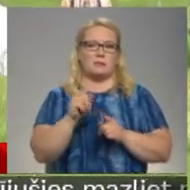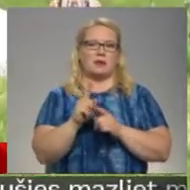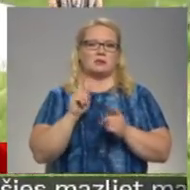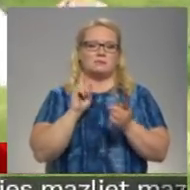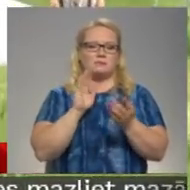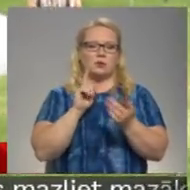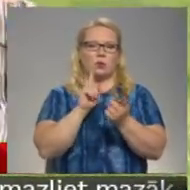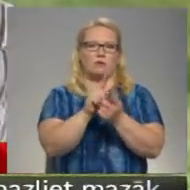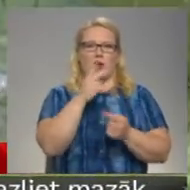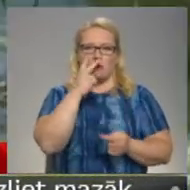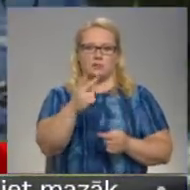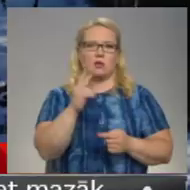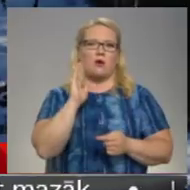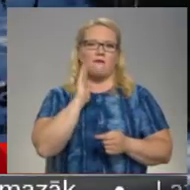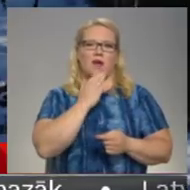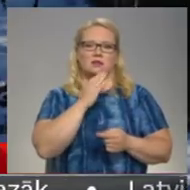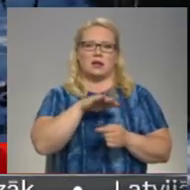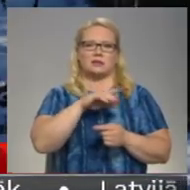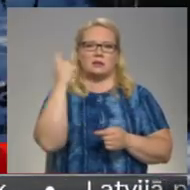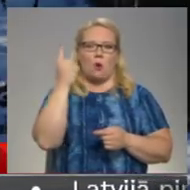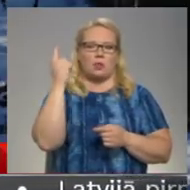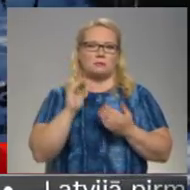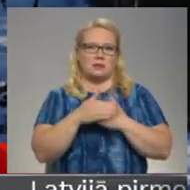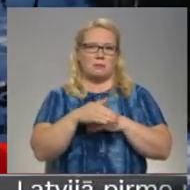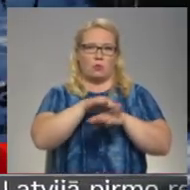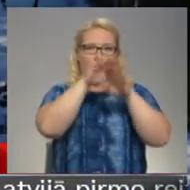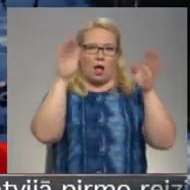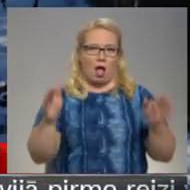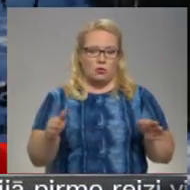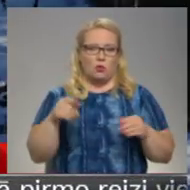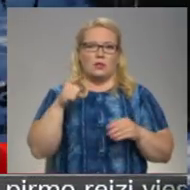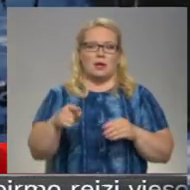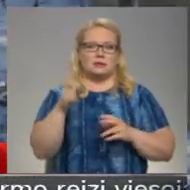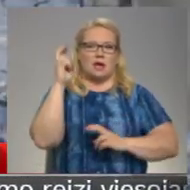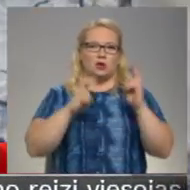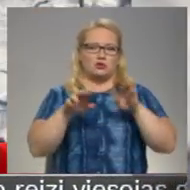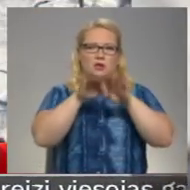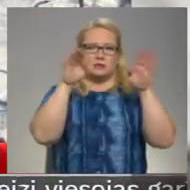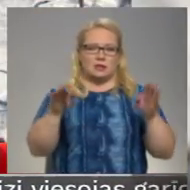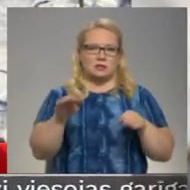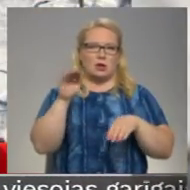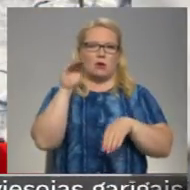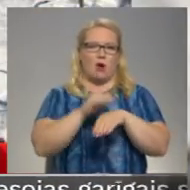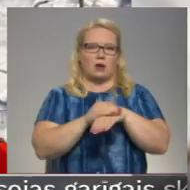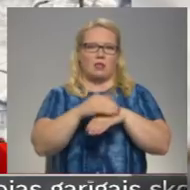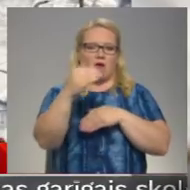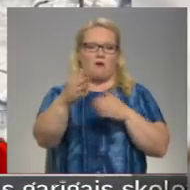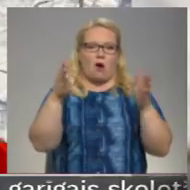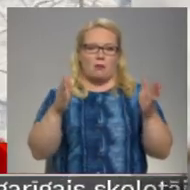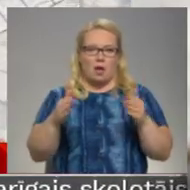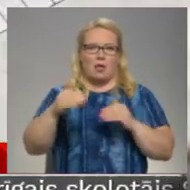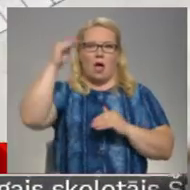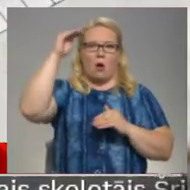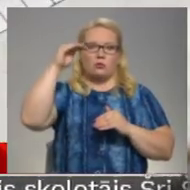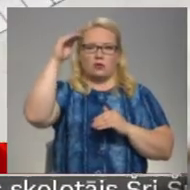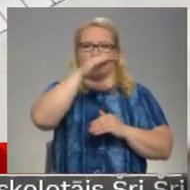tuvāk apskatīt no vasaras saules paslēpto kalnu. Martā saražotais sniegs sastumts konkrētā geometriskā formā. Tad kalna augšējā